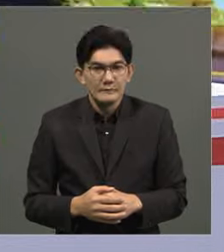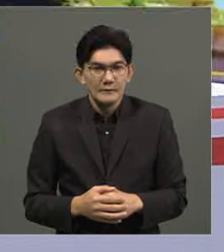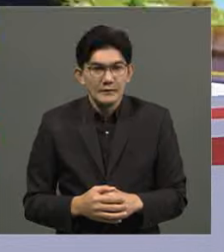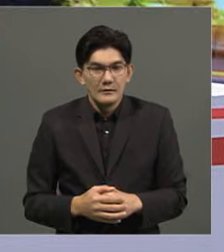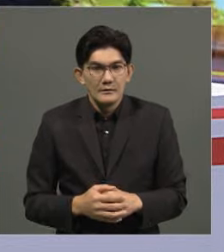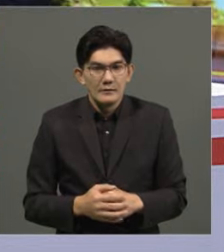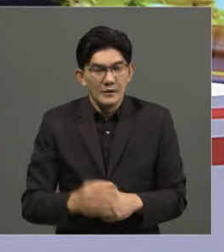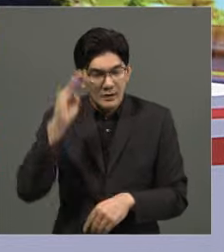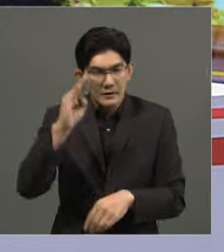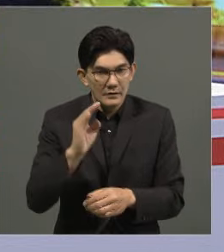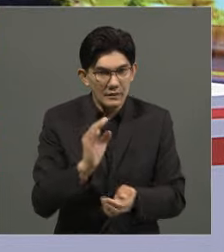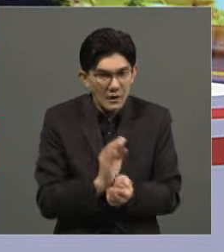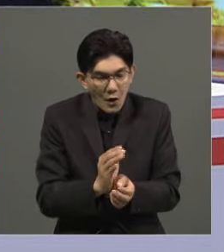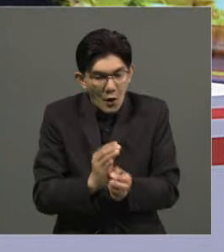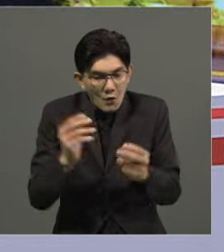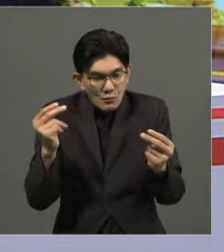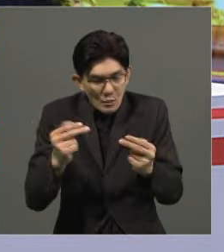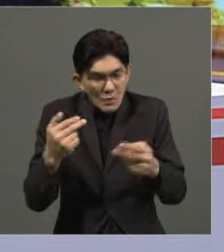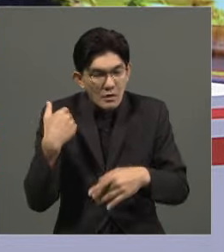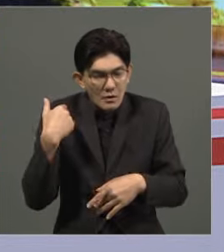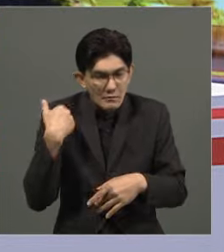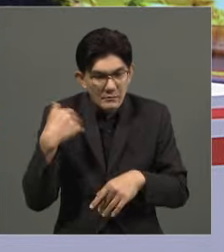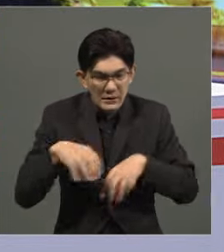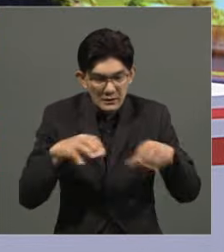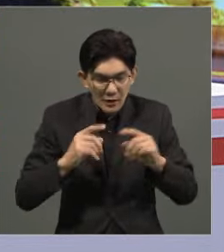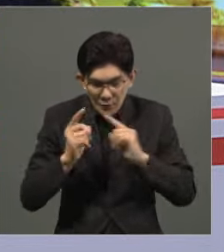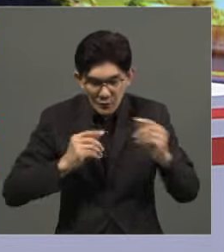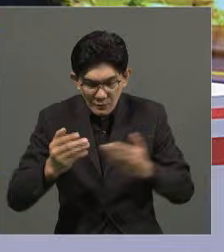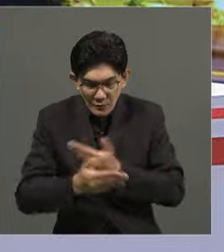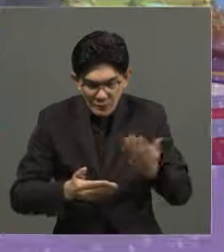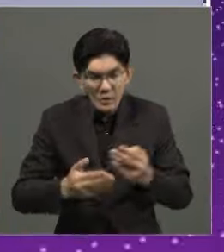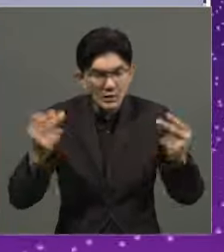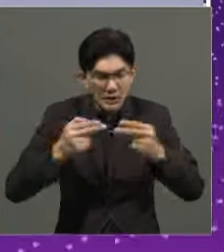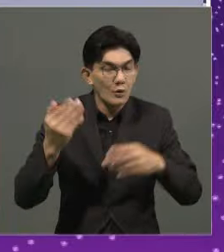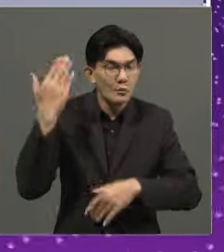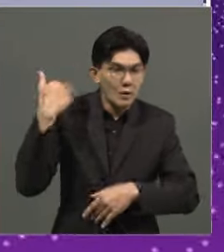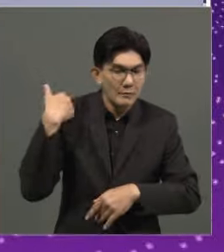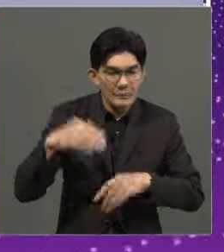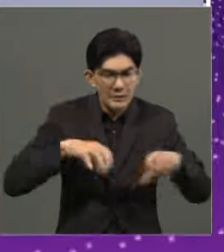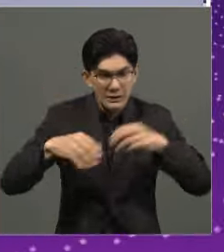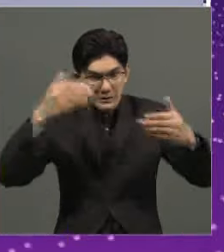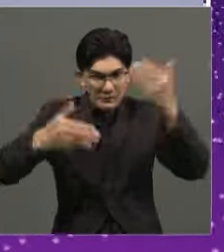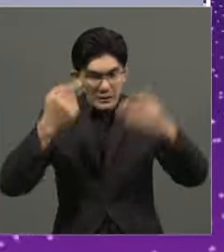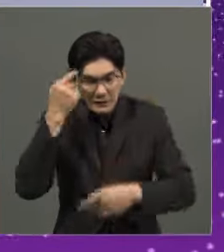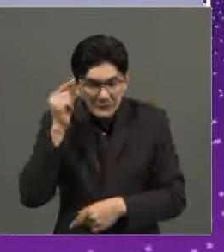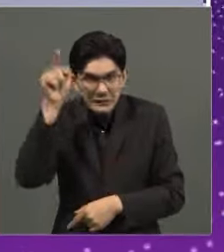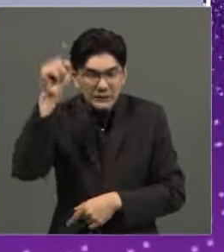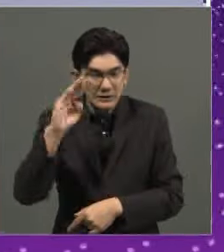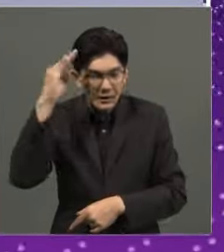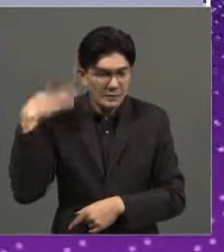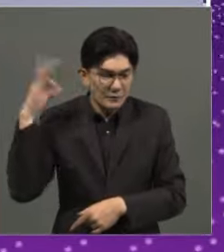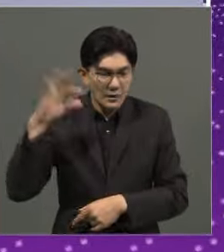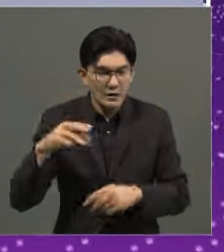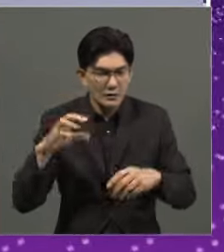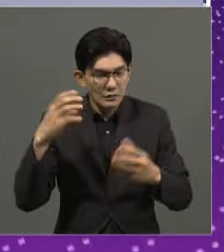องค์การสงเคราะห์ทหารผ่านศึกจัดงานเสวนาถอดบทเรียนการรบในอดีตและจัดนิทรรศการเนื่องในวันที่ระลึกทหารอาสาสงครามโลก